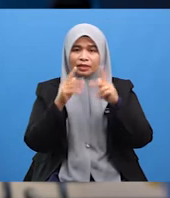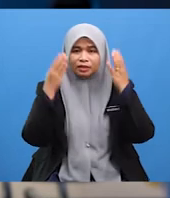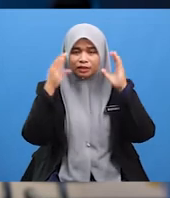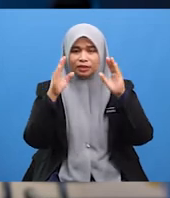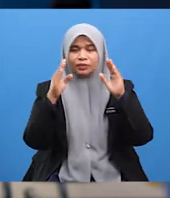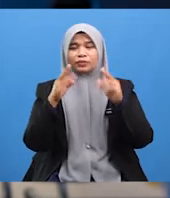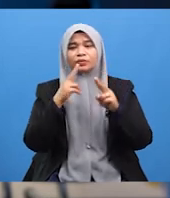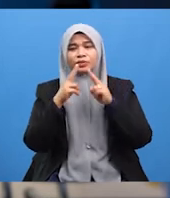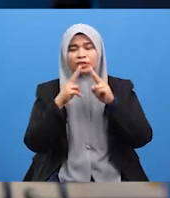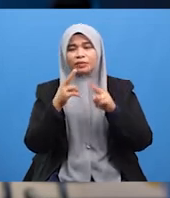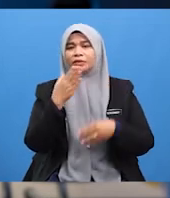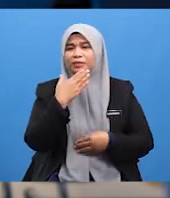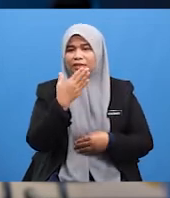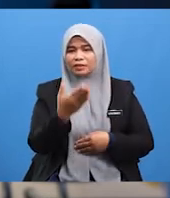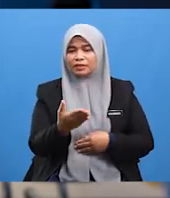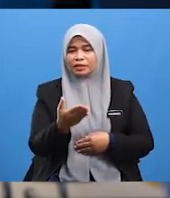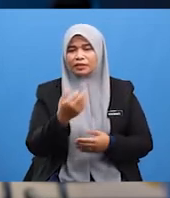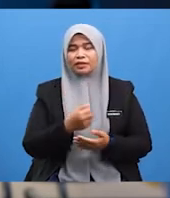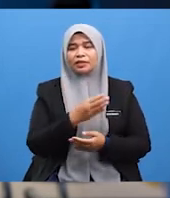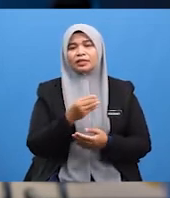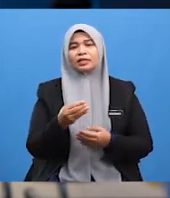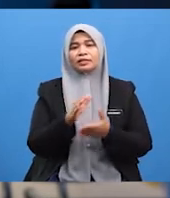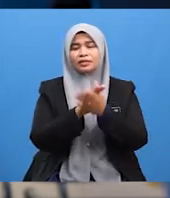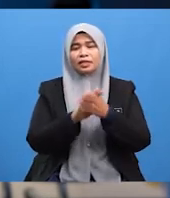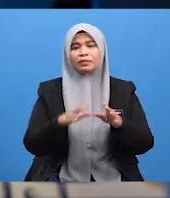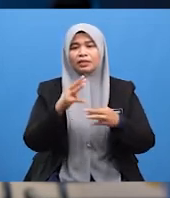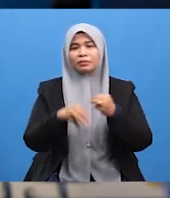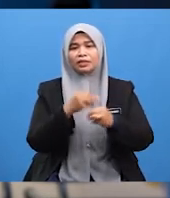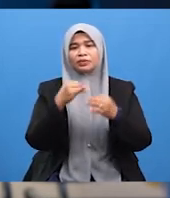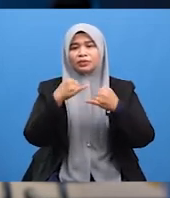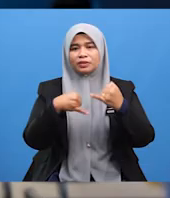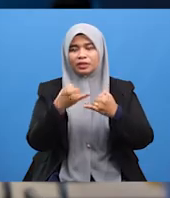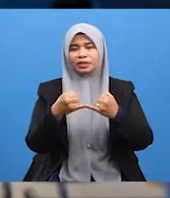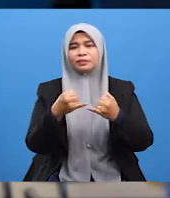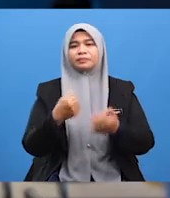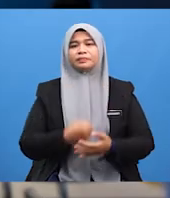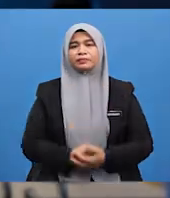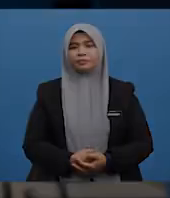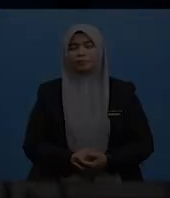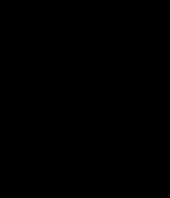cikgu merakamkan ucapan terima kasih dan selamat maju jaya.